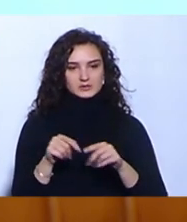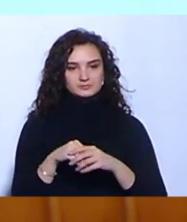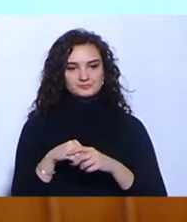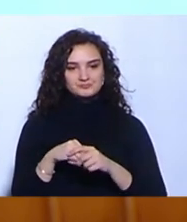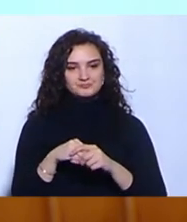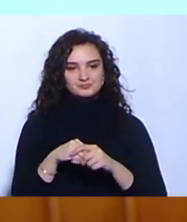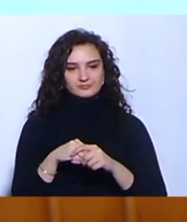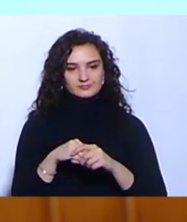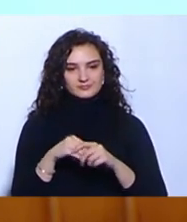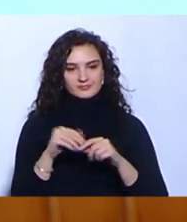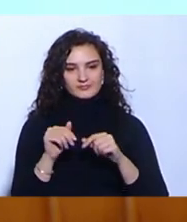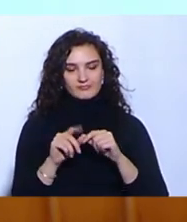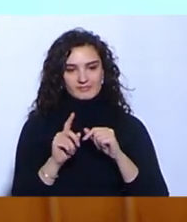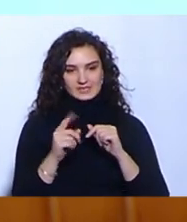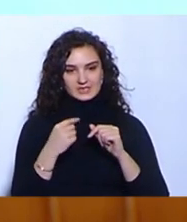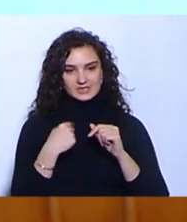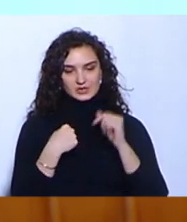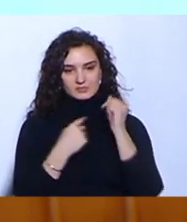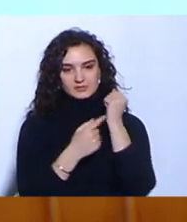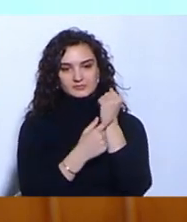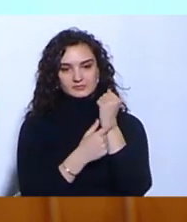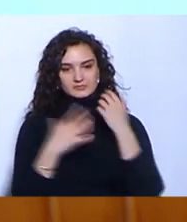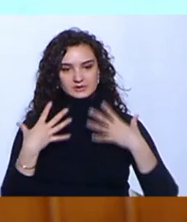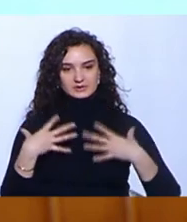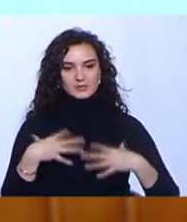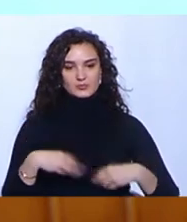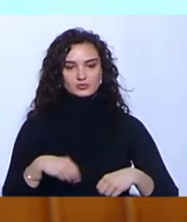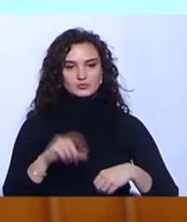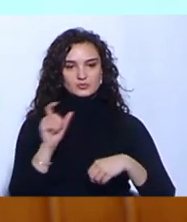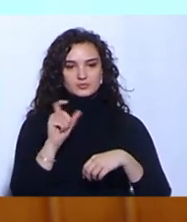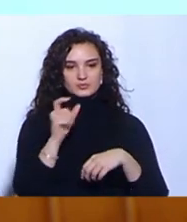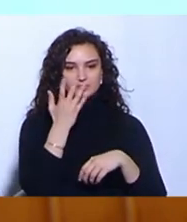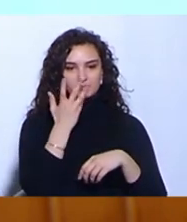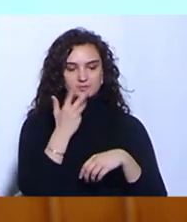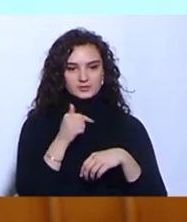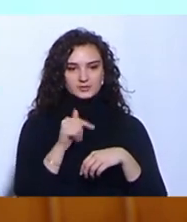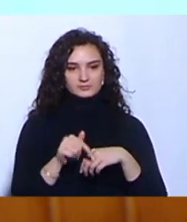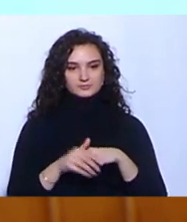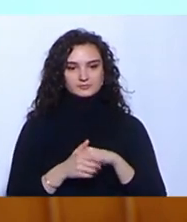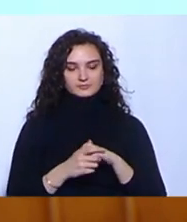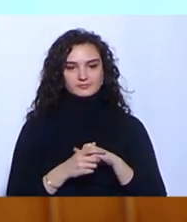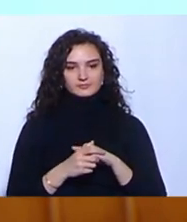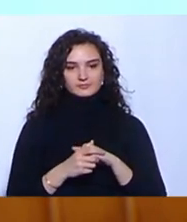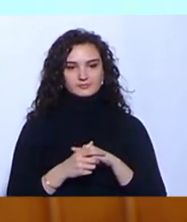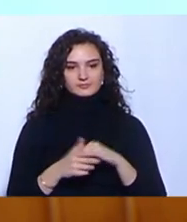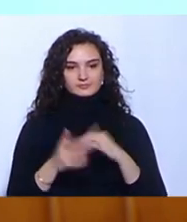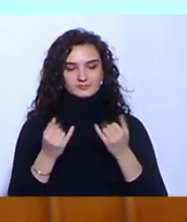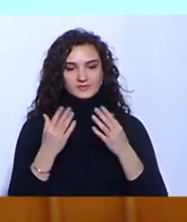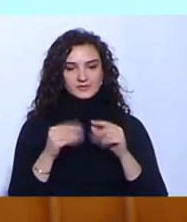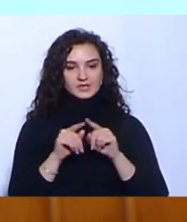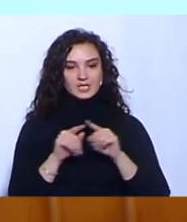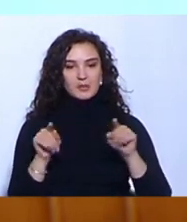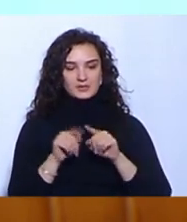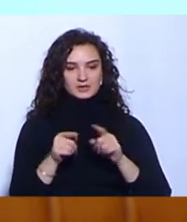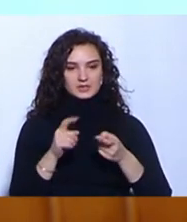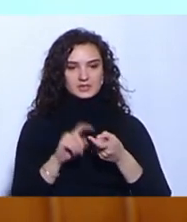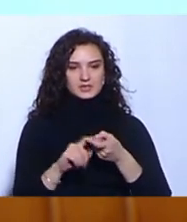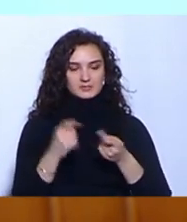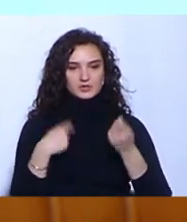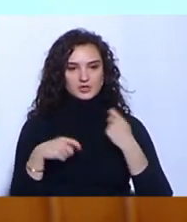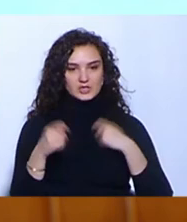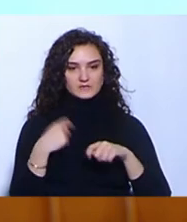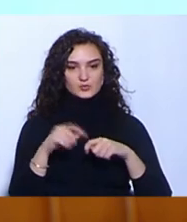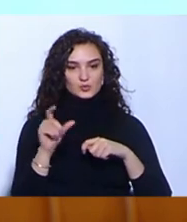ის შტრიხები, რომელიც ახლა ჩემს სამოსში არის, ლურჯი ფერი, რომელიც დღევანდელ კამპანიას ეხმაურება,